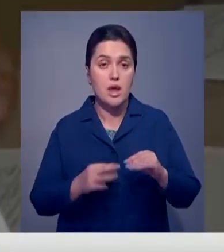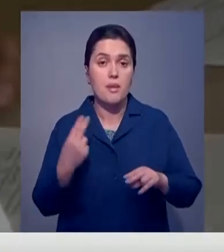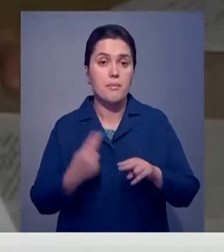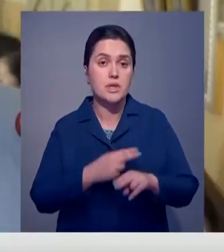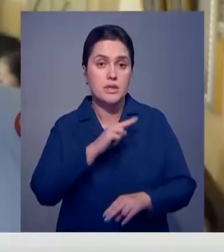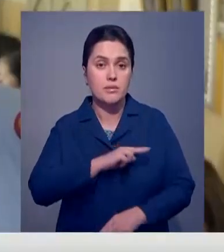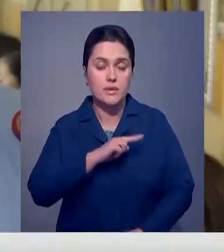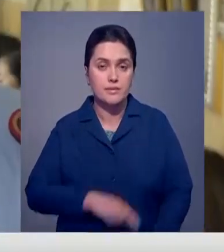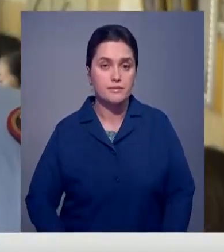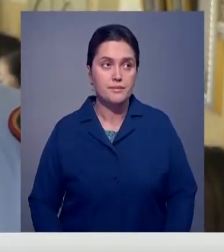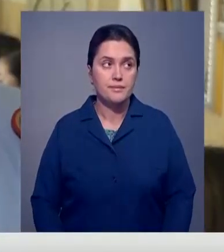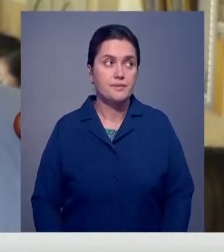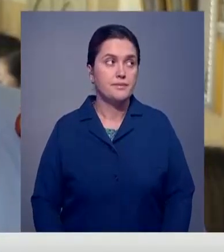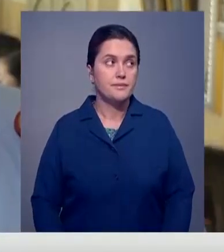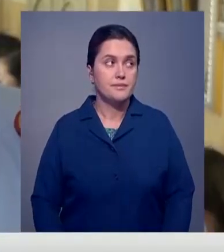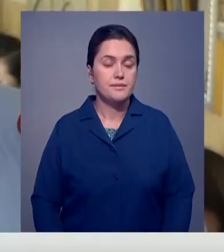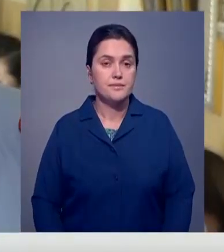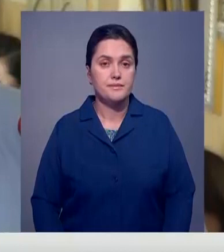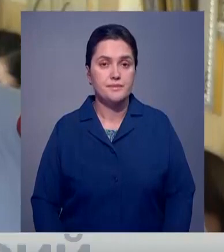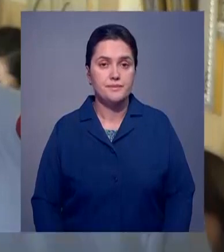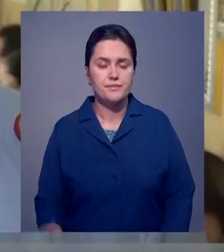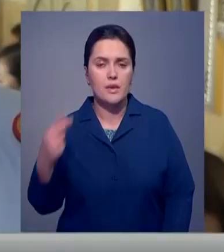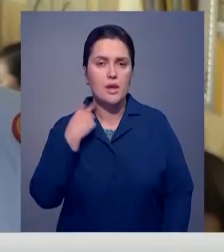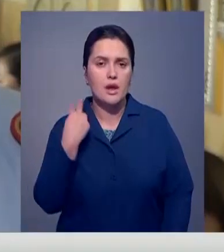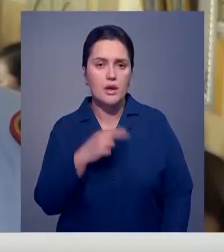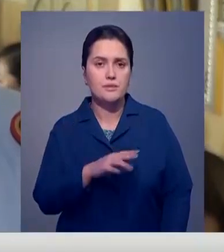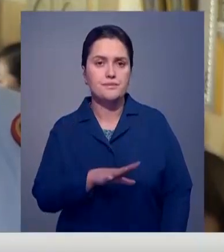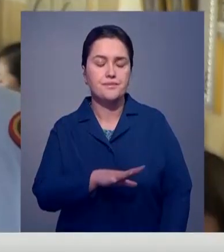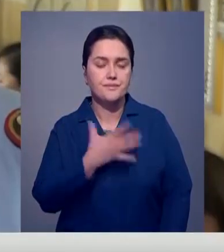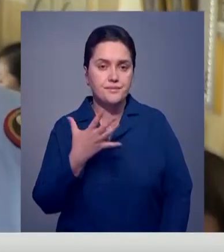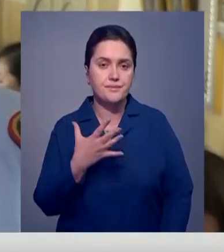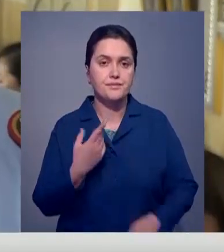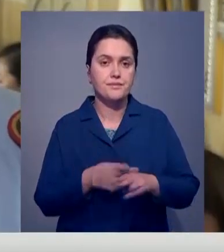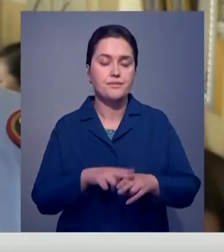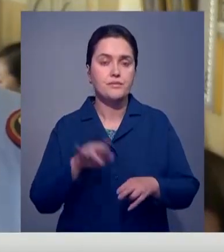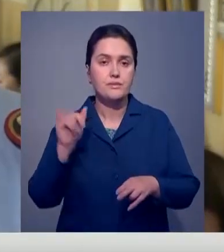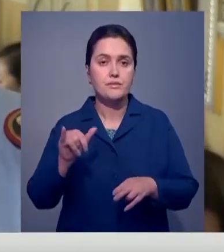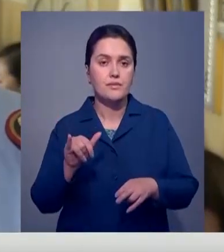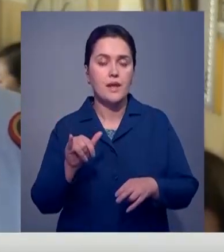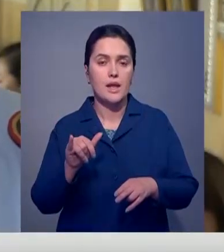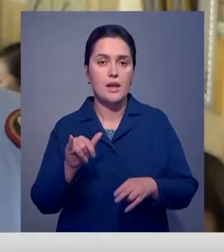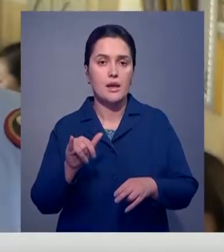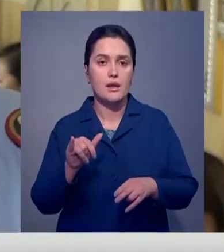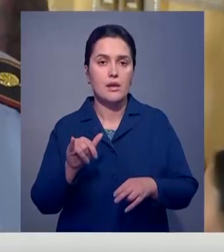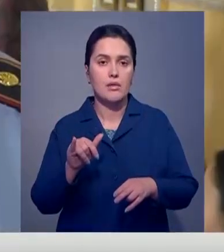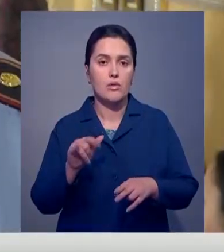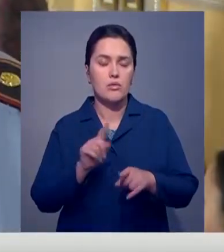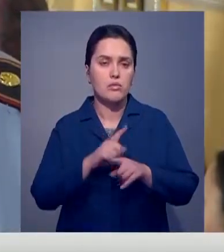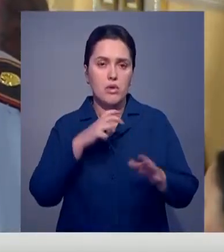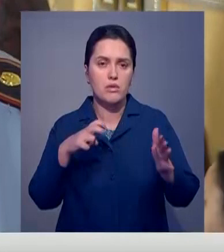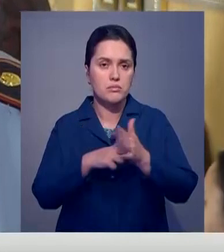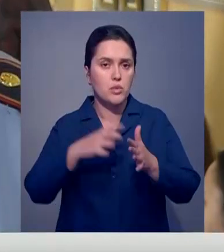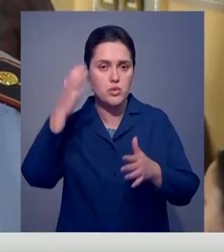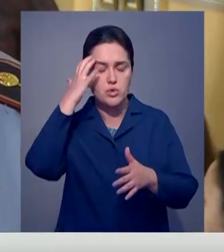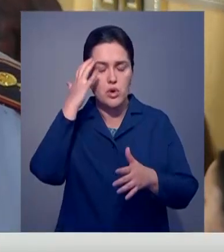безработные. С осужденным имеется судимость, либо то, что он отбывал наказание, не является клеймом. Сейчас